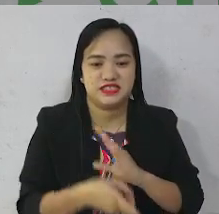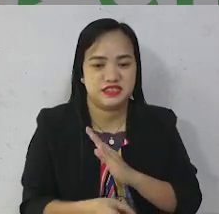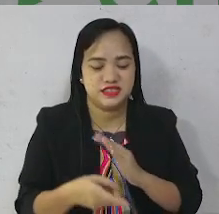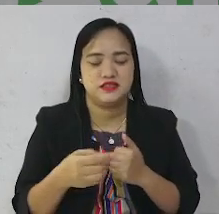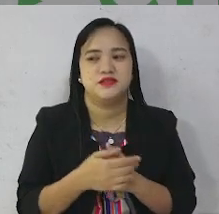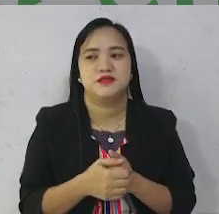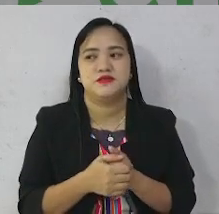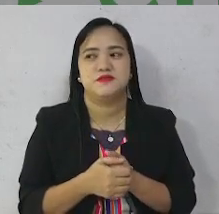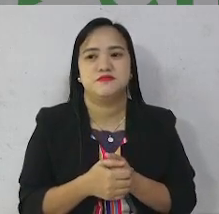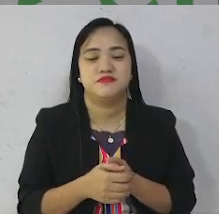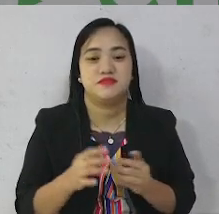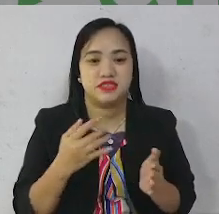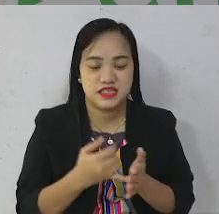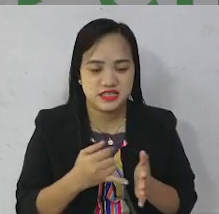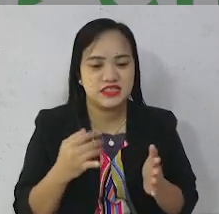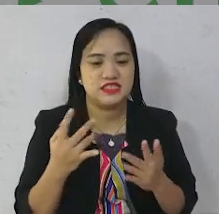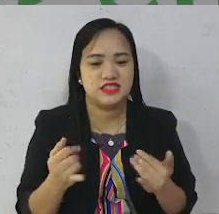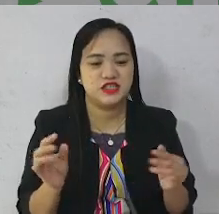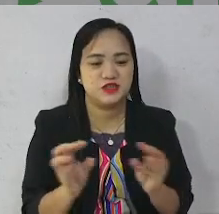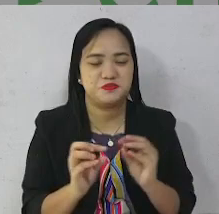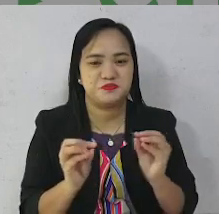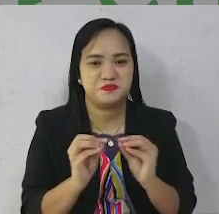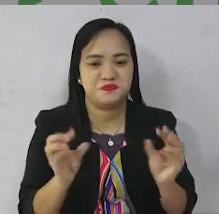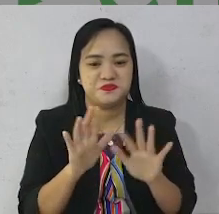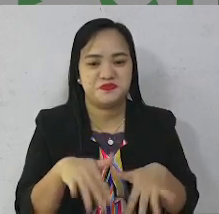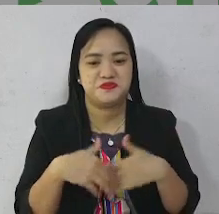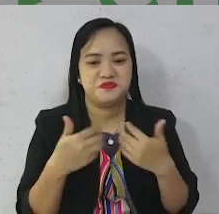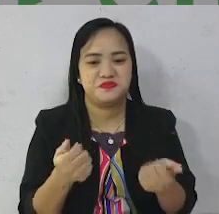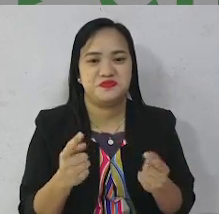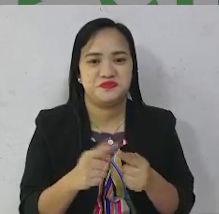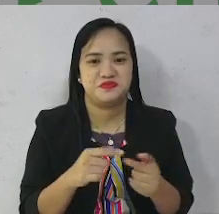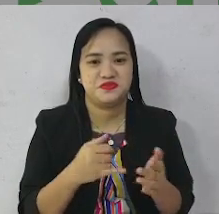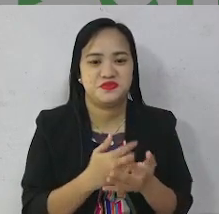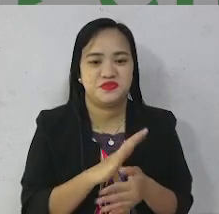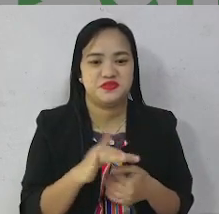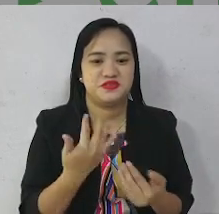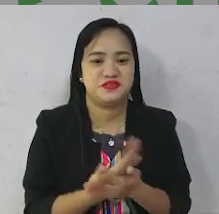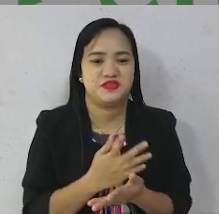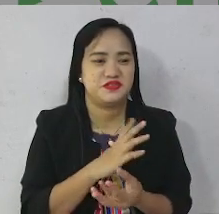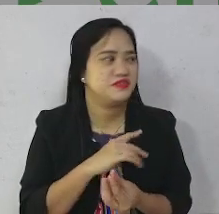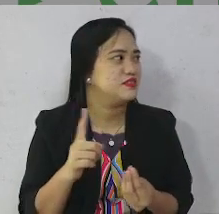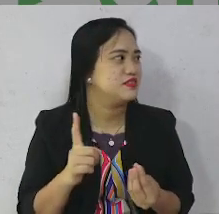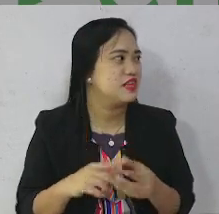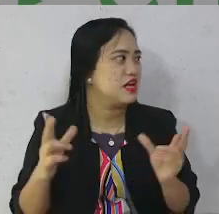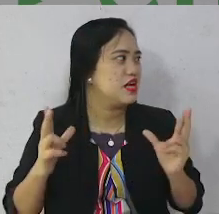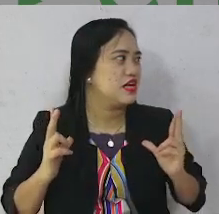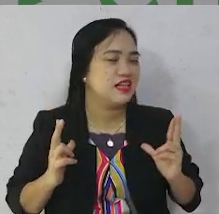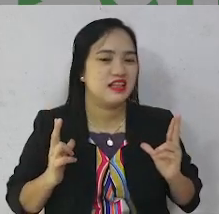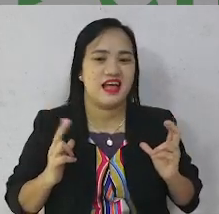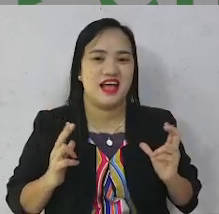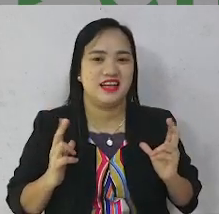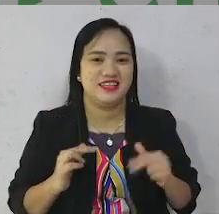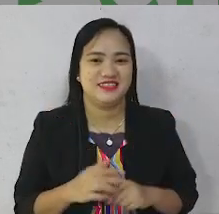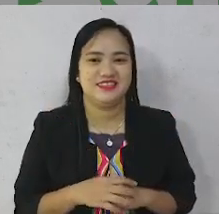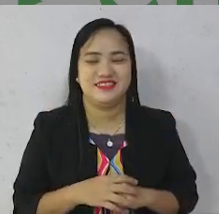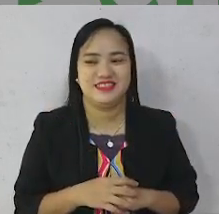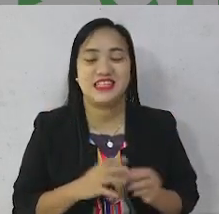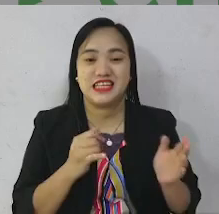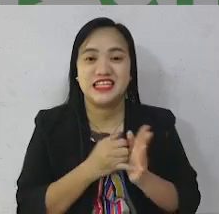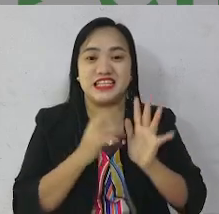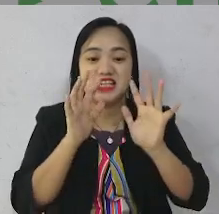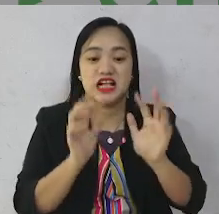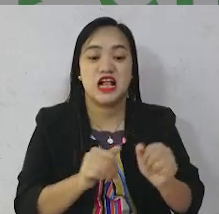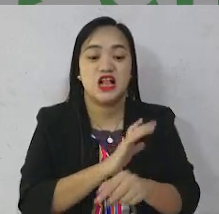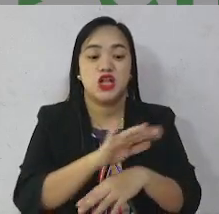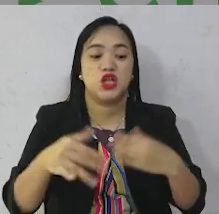hindi po Wala pong kinalaman ng sugat sa holiday Okay sa mga Sa araw wala gagaling po yan